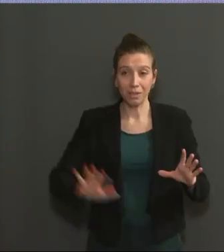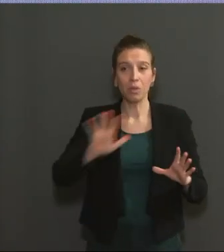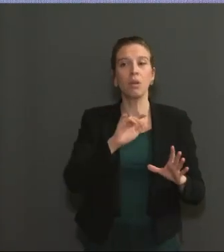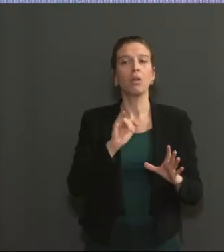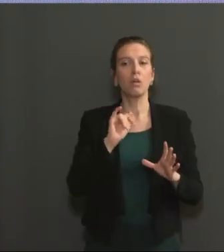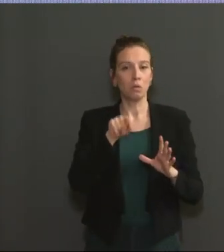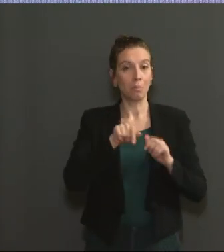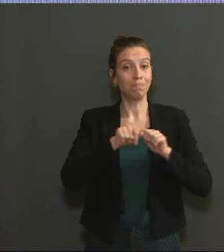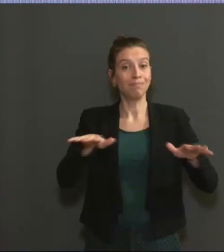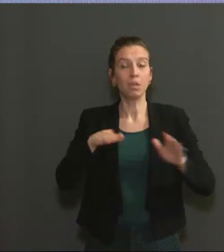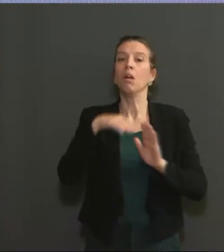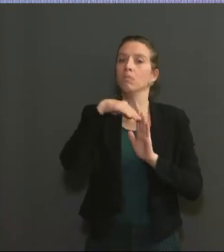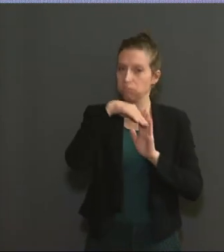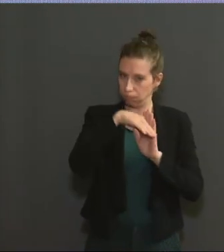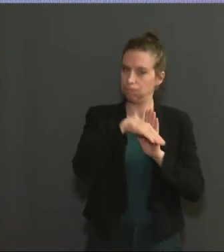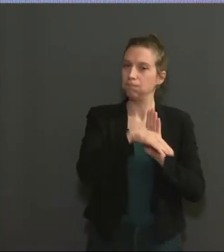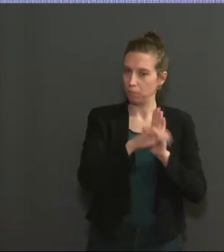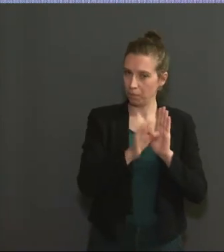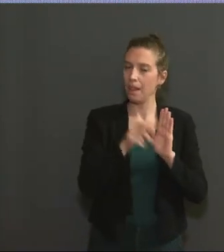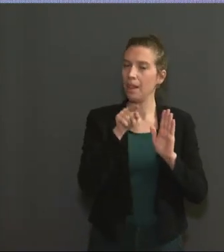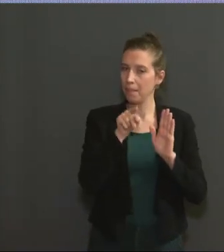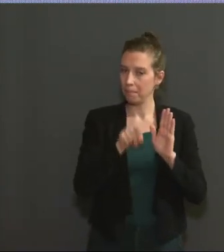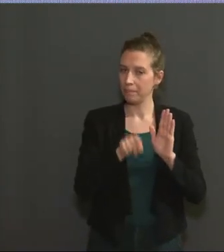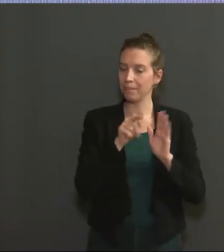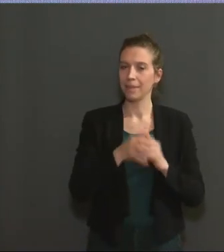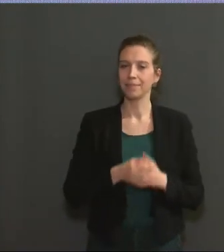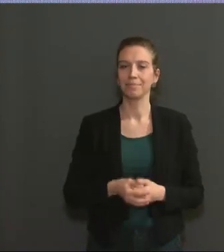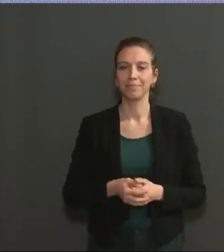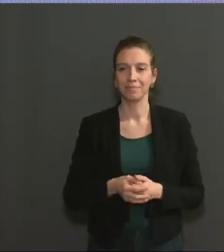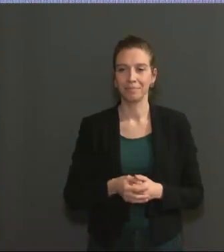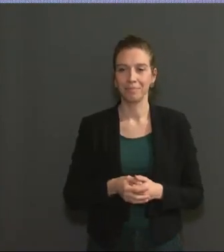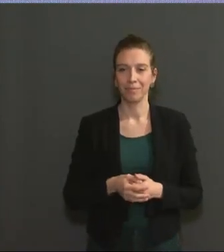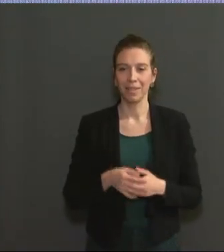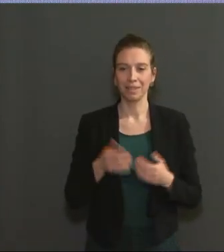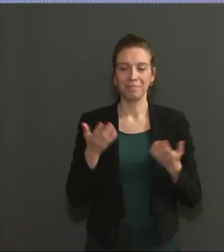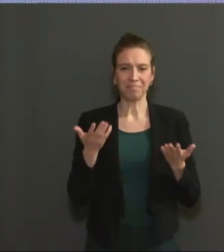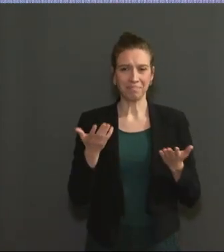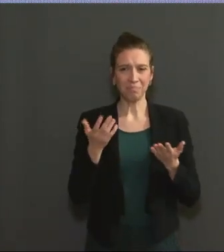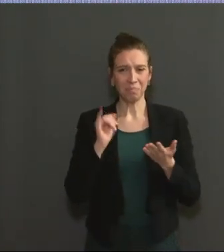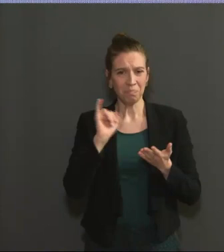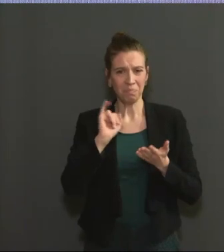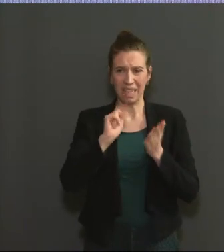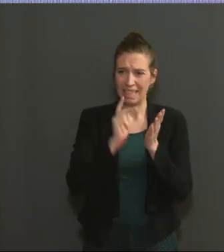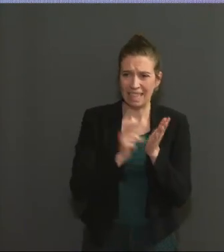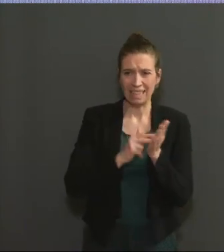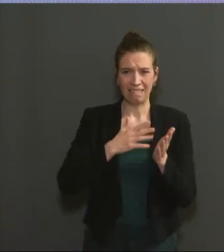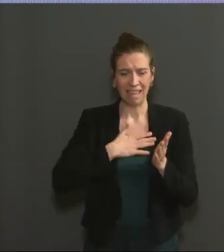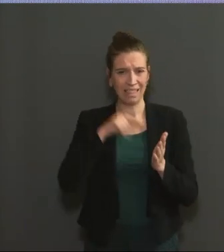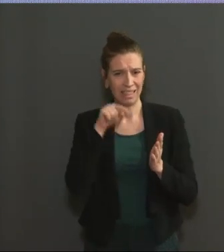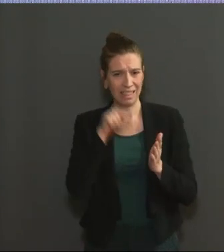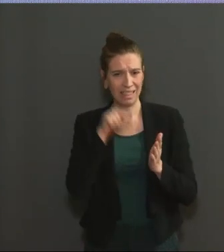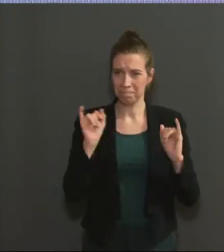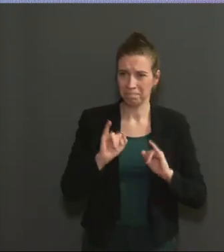nog verder de preci verking voor deze stabilisaeen we nog